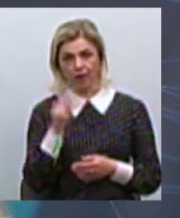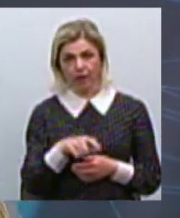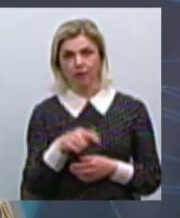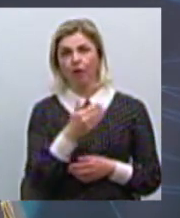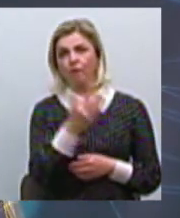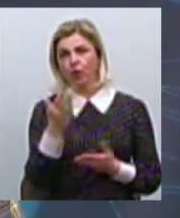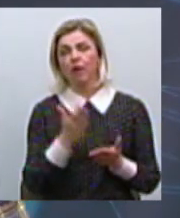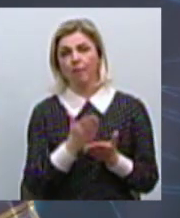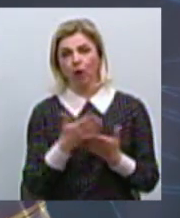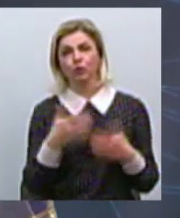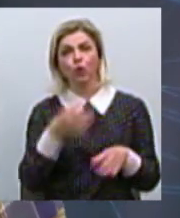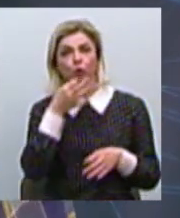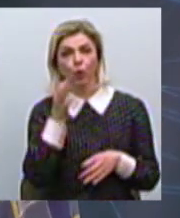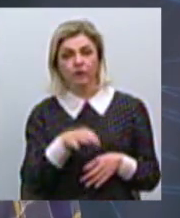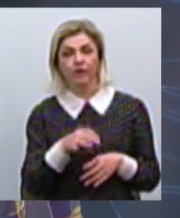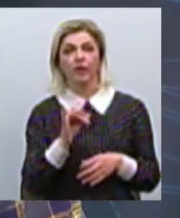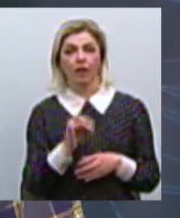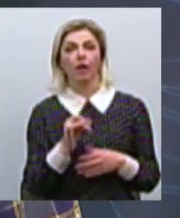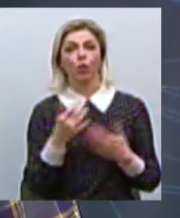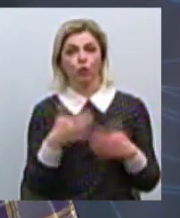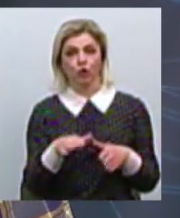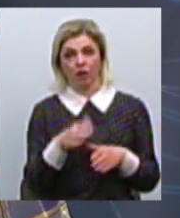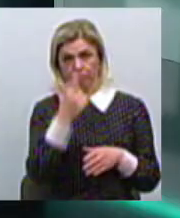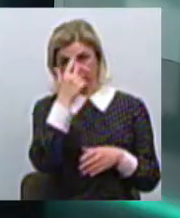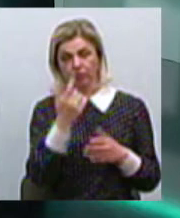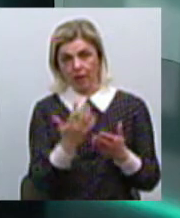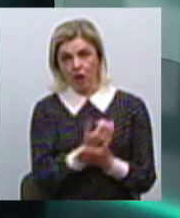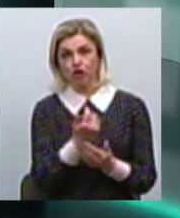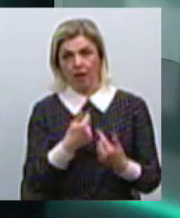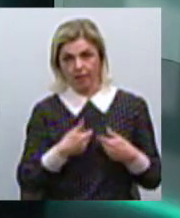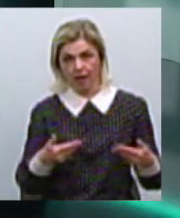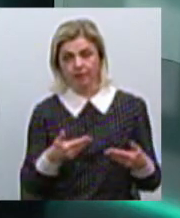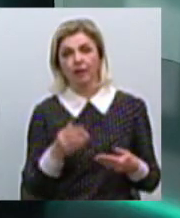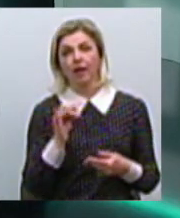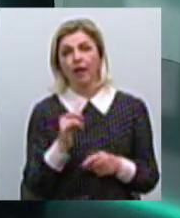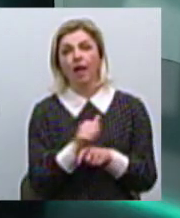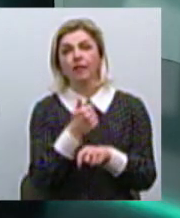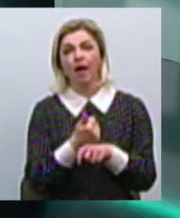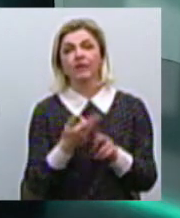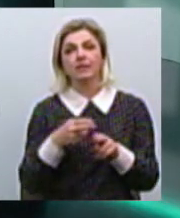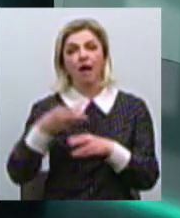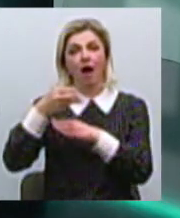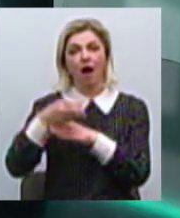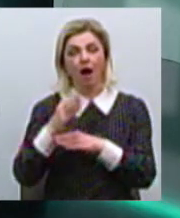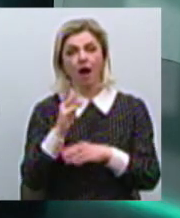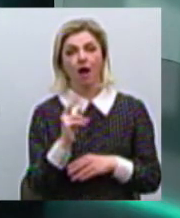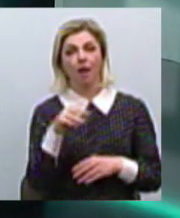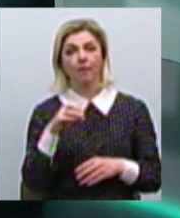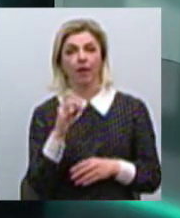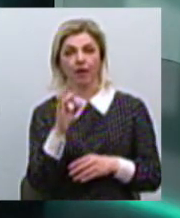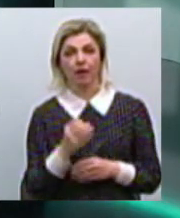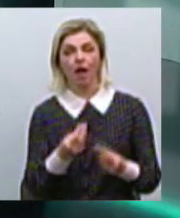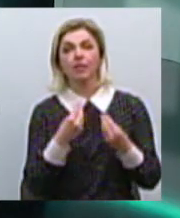мають досвід і вони самі на нас вийшли. І головне, що ця камера зараз нами